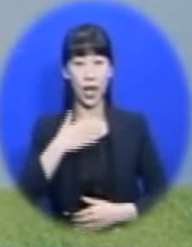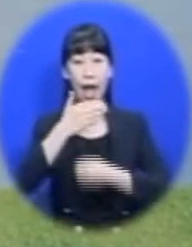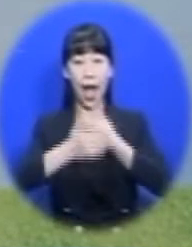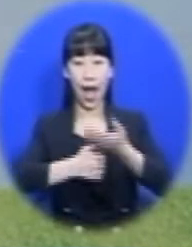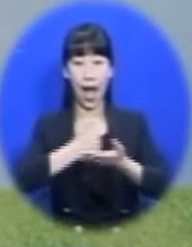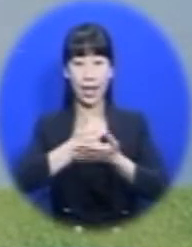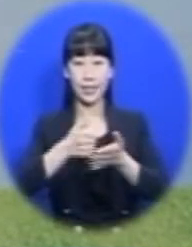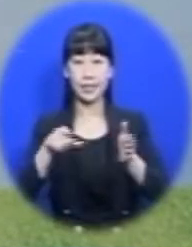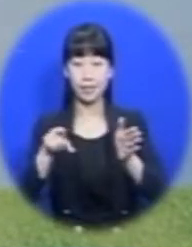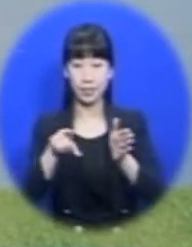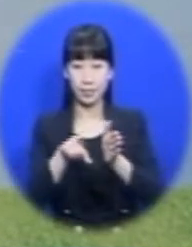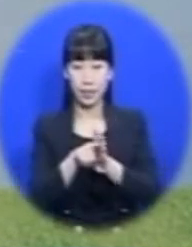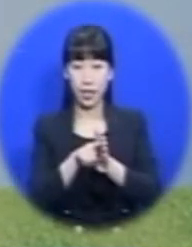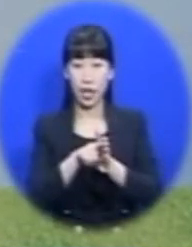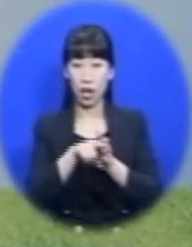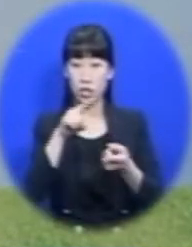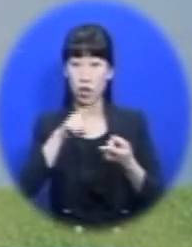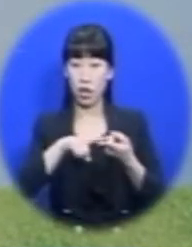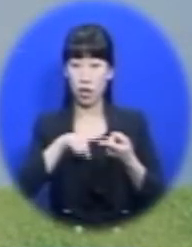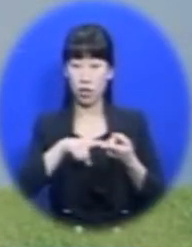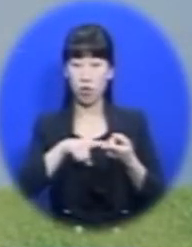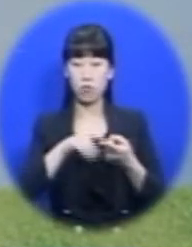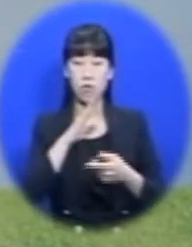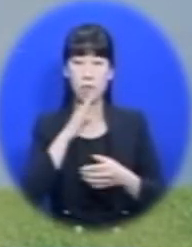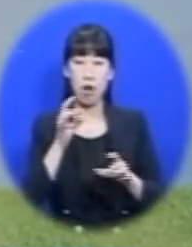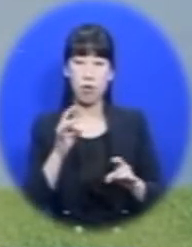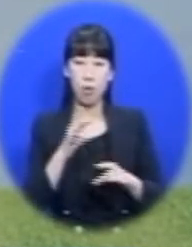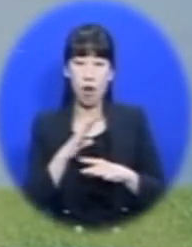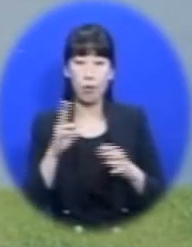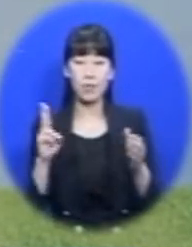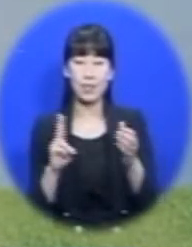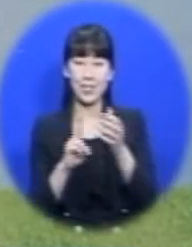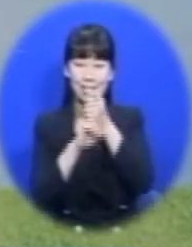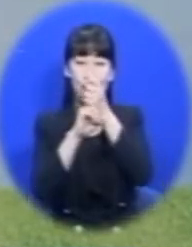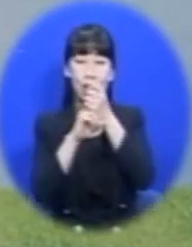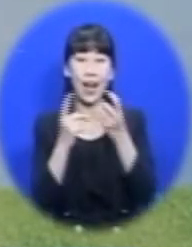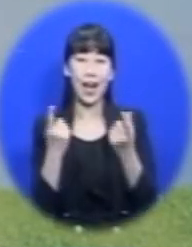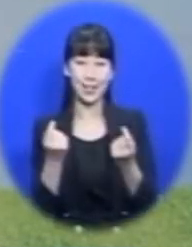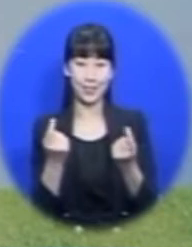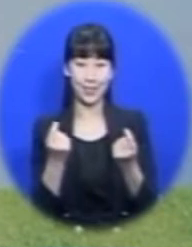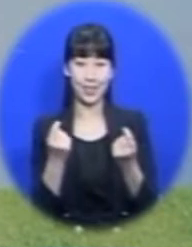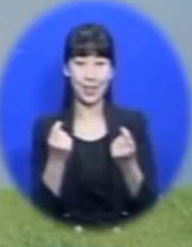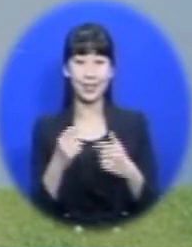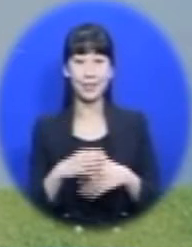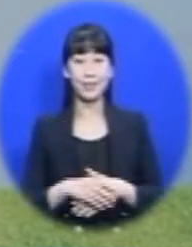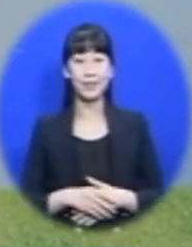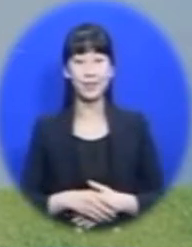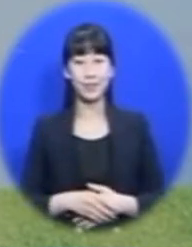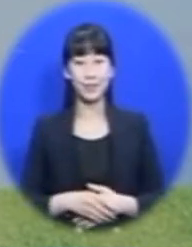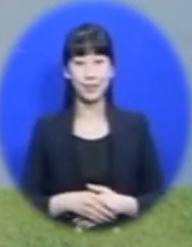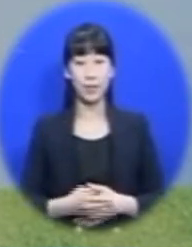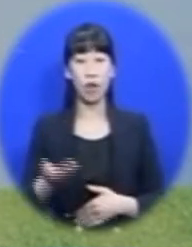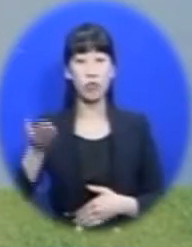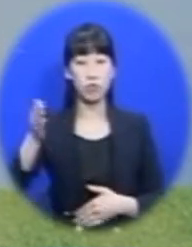자체가 너무나 놀랍고 기적과 같다는 사실을 알 필요가 있습니다.